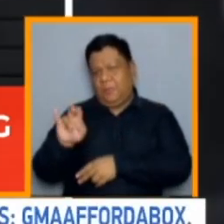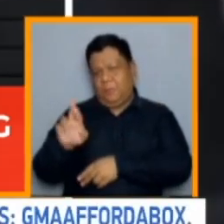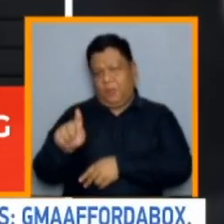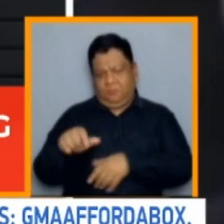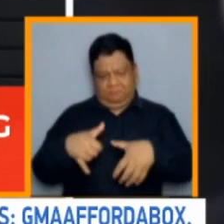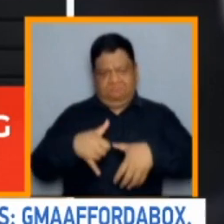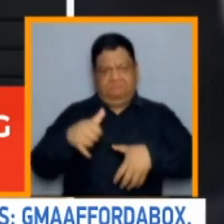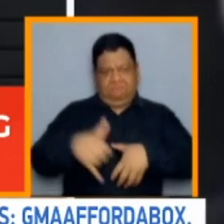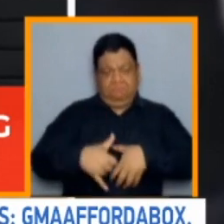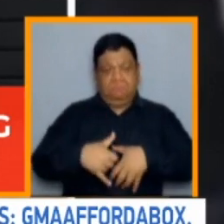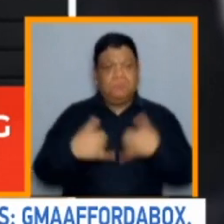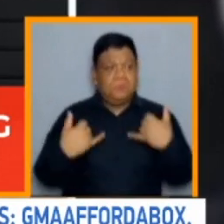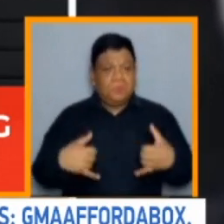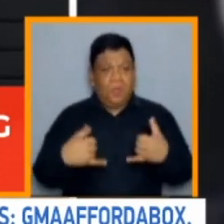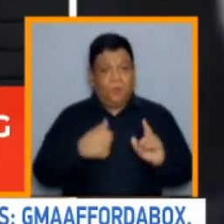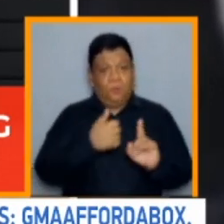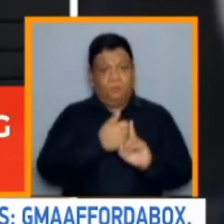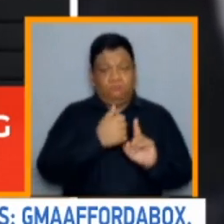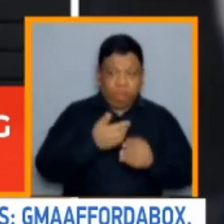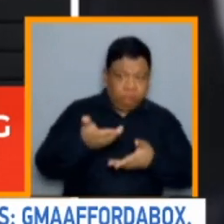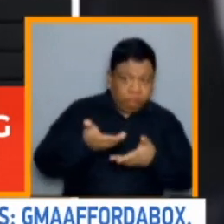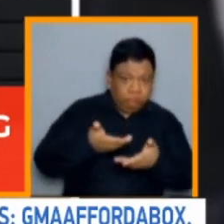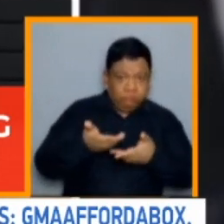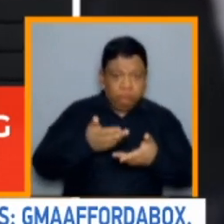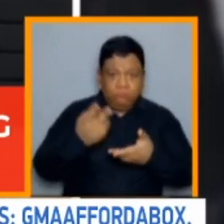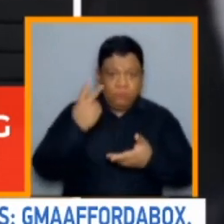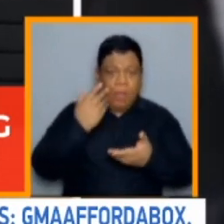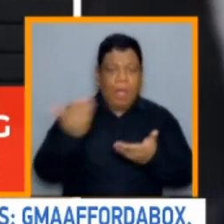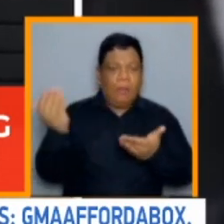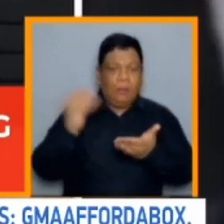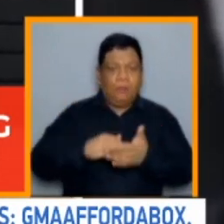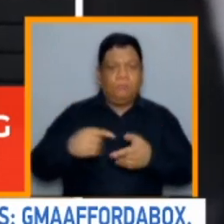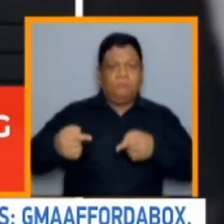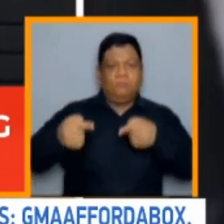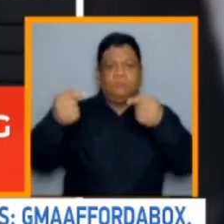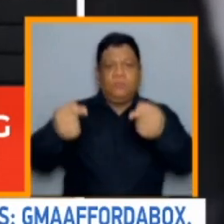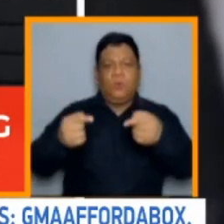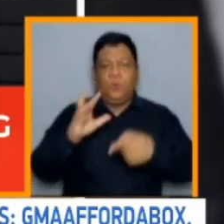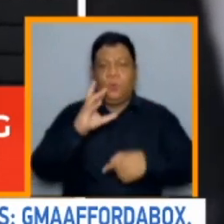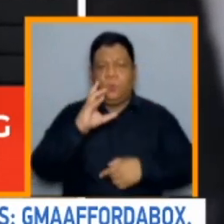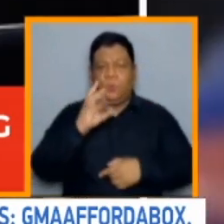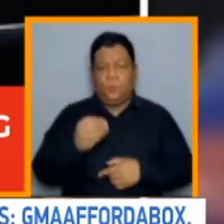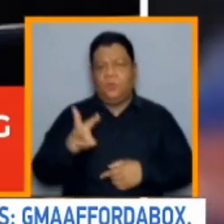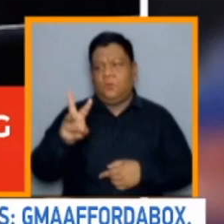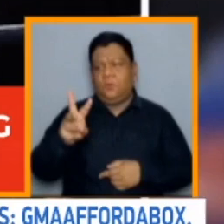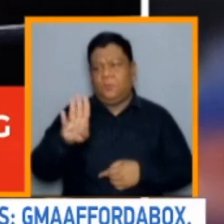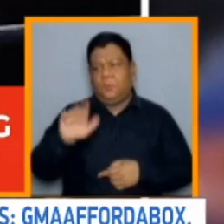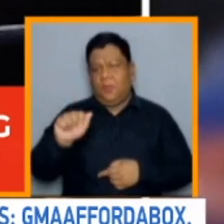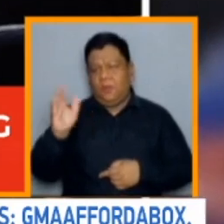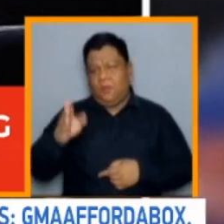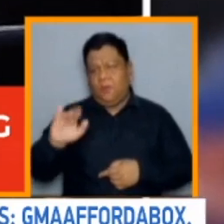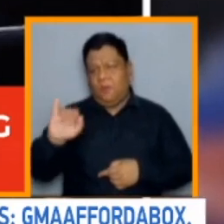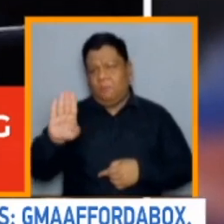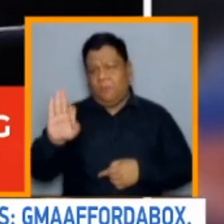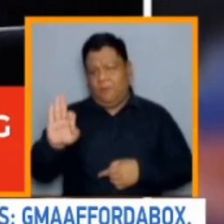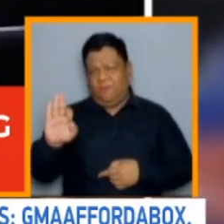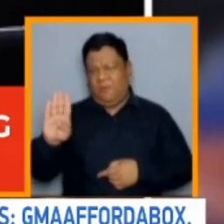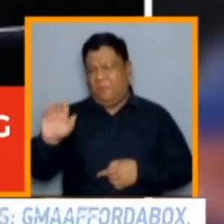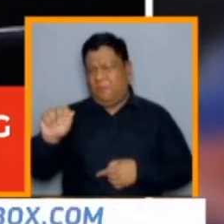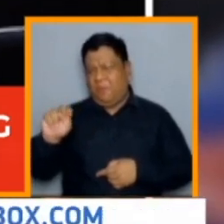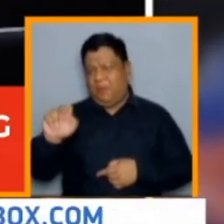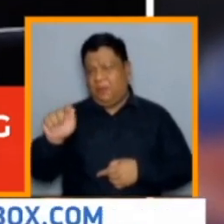ni Donaire para sa inaabangang rematch kay WBA at IBF World Bantamweight Champion Nayoa